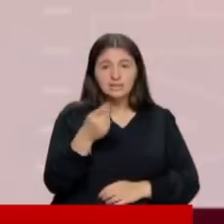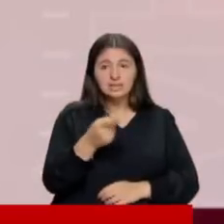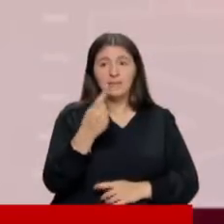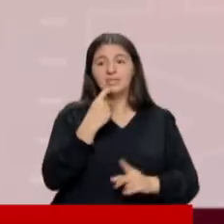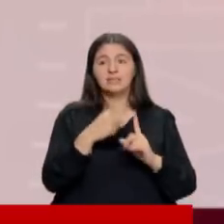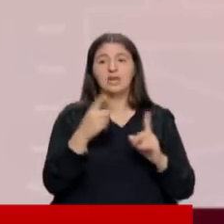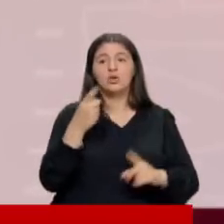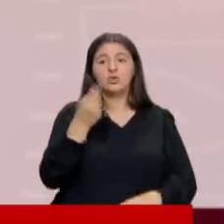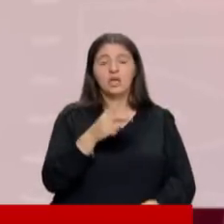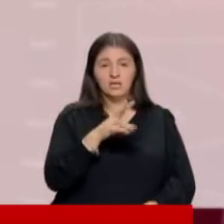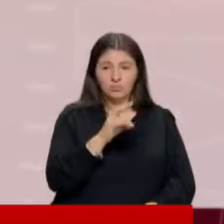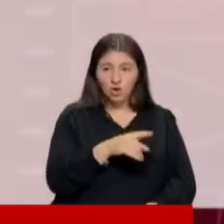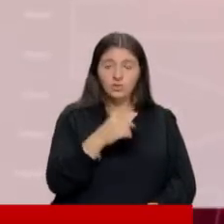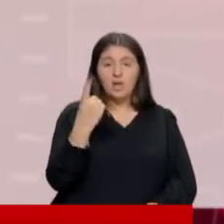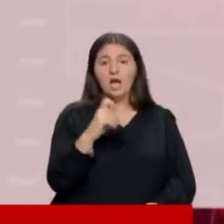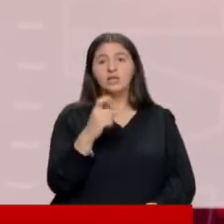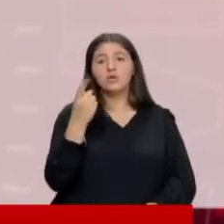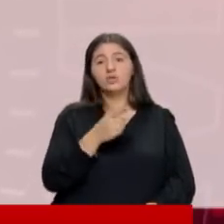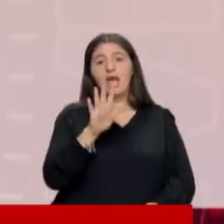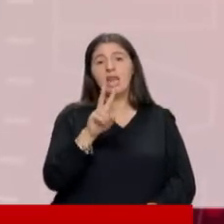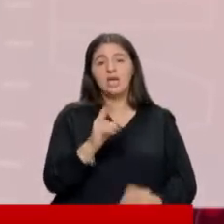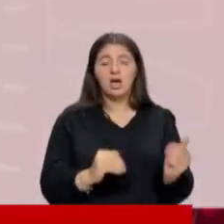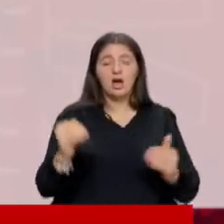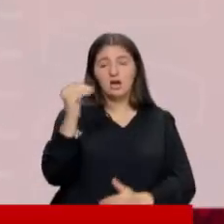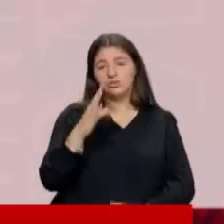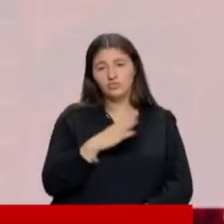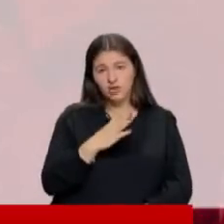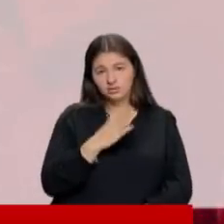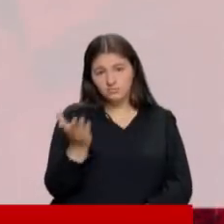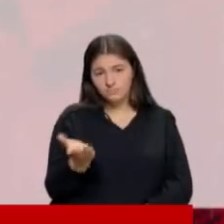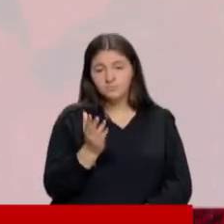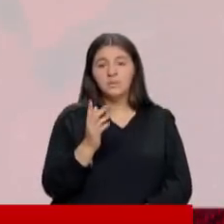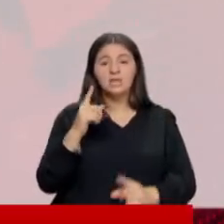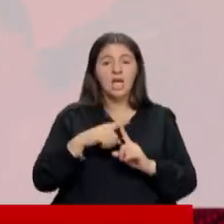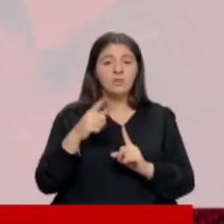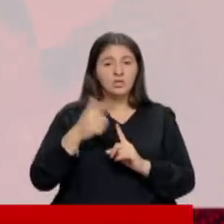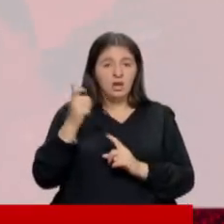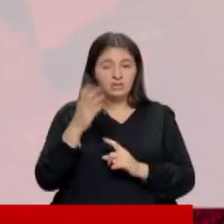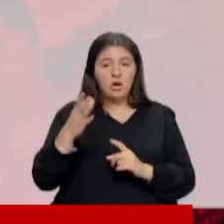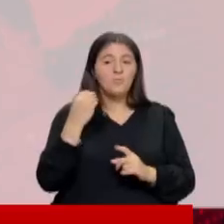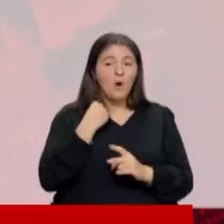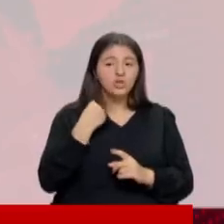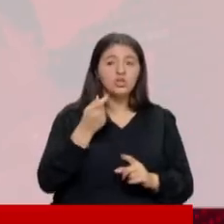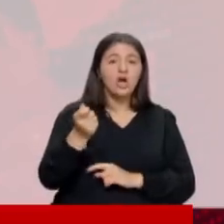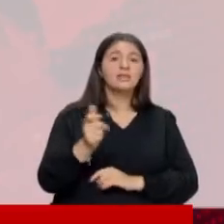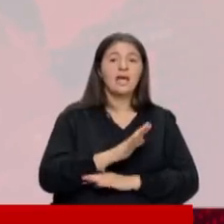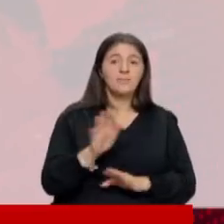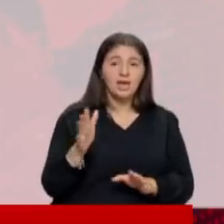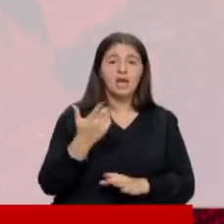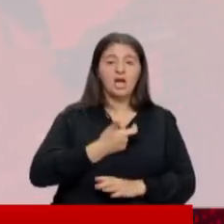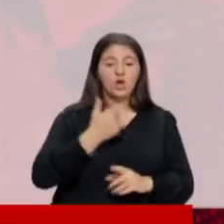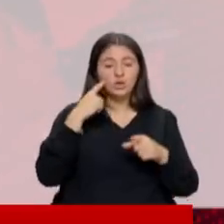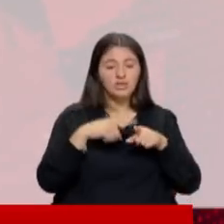eysel daha yıllık %24 aylıksa yüzde 52 artış var Temmuz ayında borcunu ödeyemeyerek